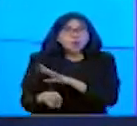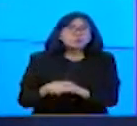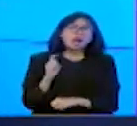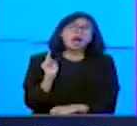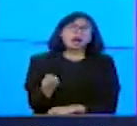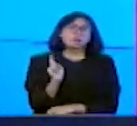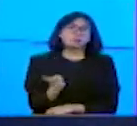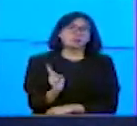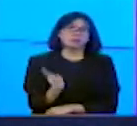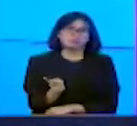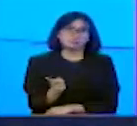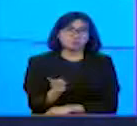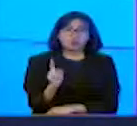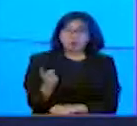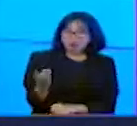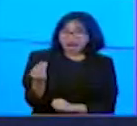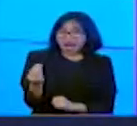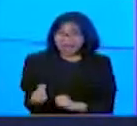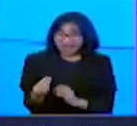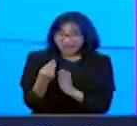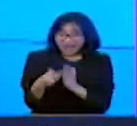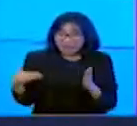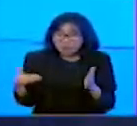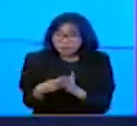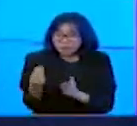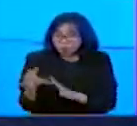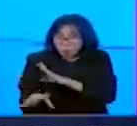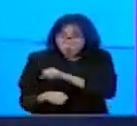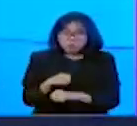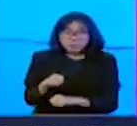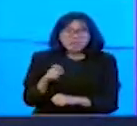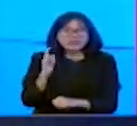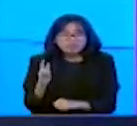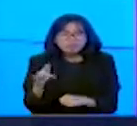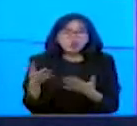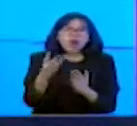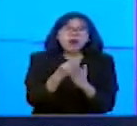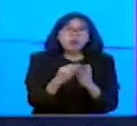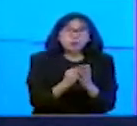Jika anggaran yang terbatas saja masih dikorupsi, bagaimana dengan anggaran yang lebih besar?